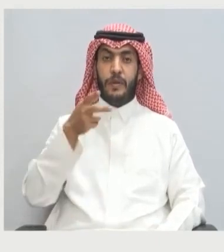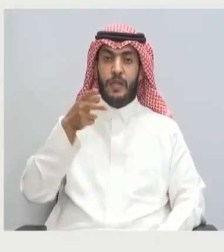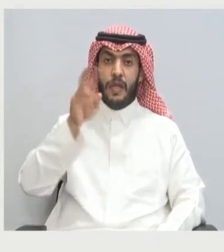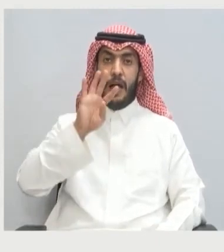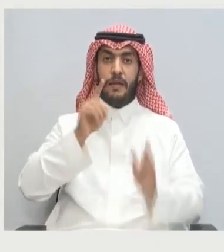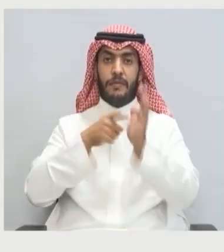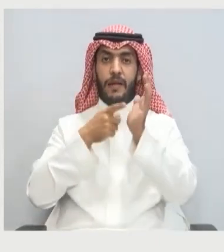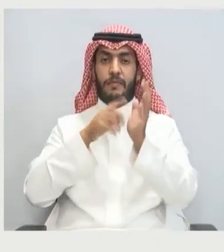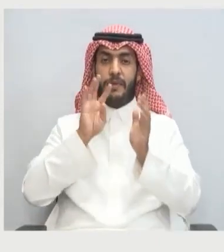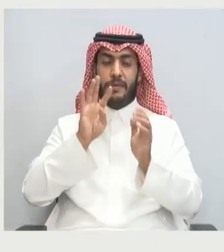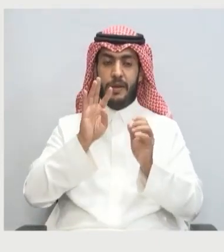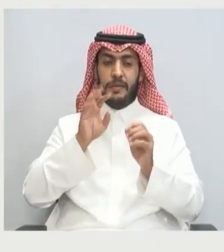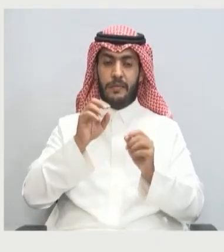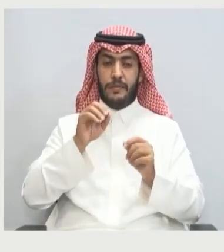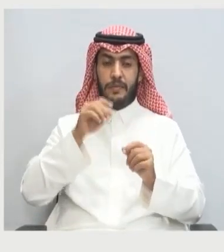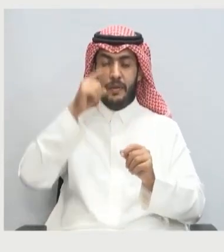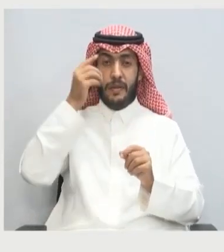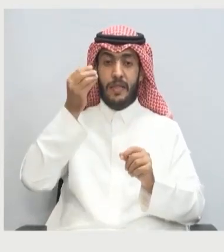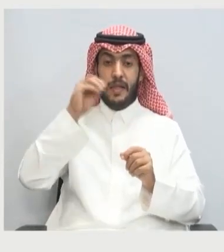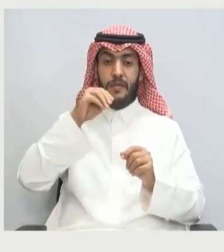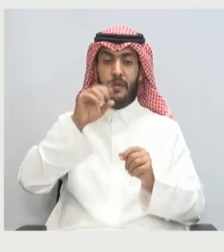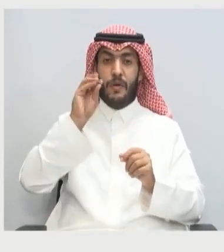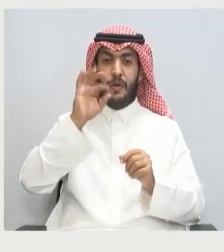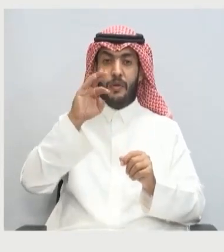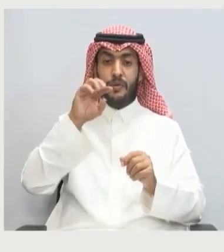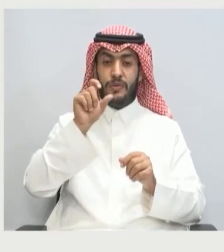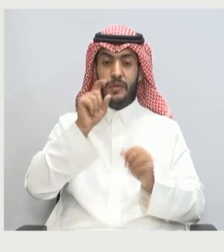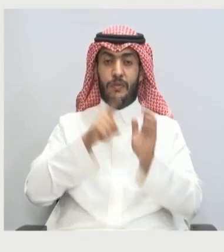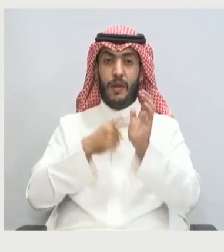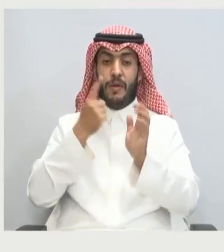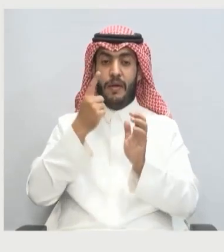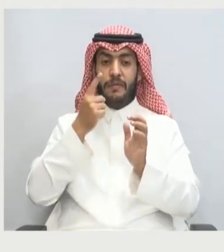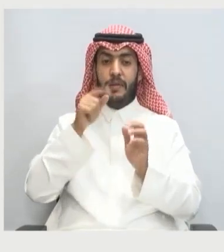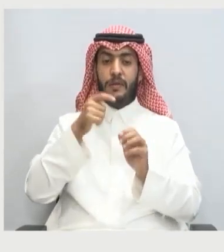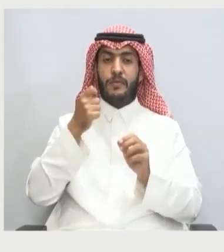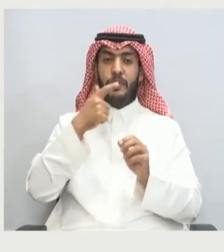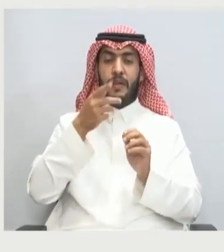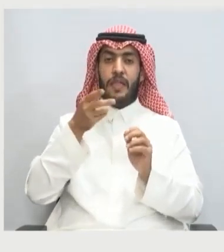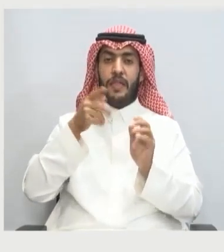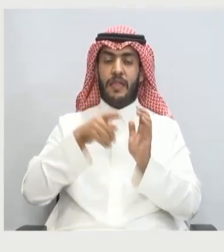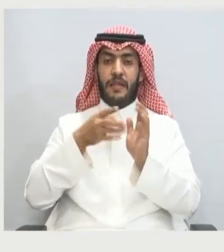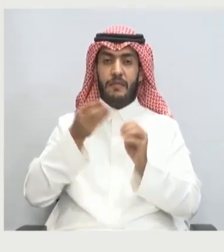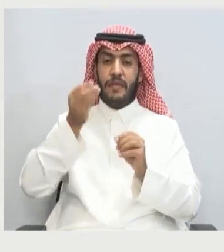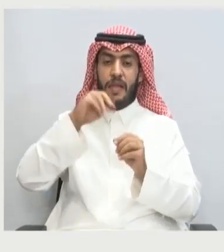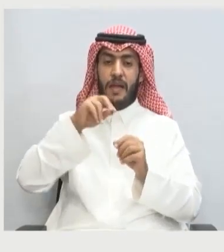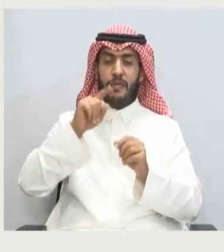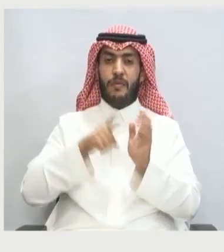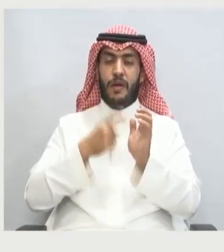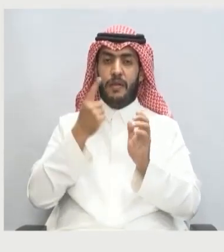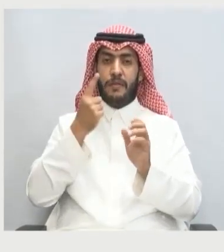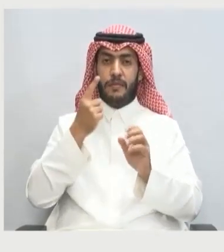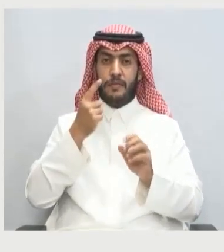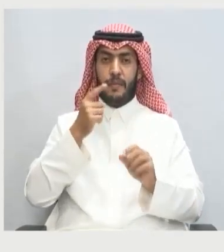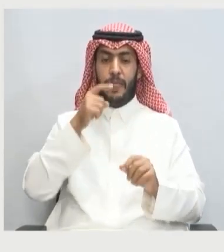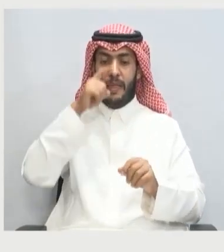اربع مرات اذا تضاعف الهيدروجين مره واحده فان السرعه تتضاعف مره واحده